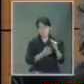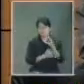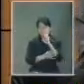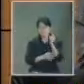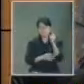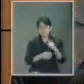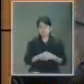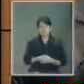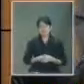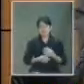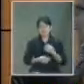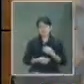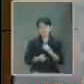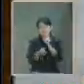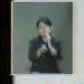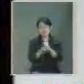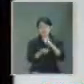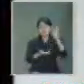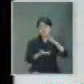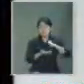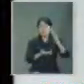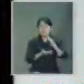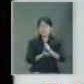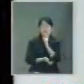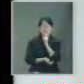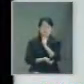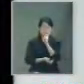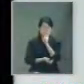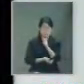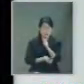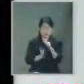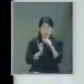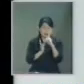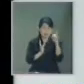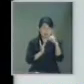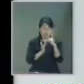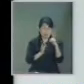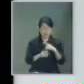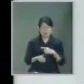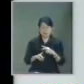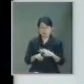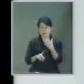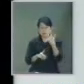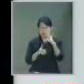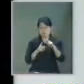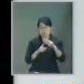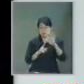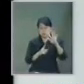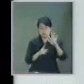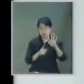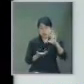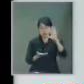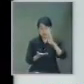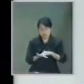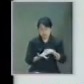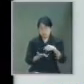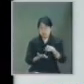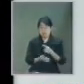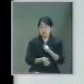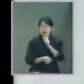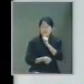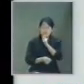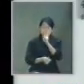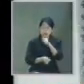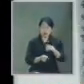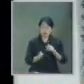ผมให้สัมภาษณ์หนังสือพิมพ์ลงเดลีนิววันที่5มีนาคมครับในนั้นผมพูดชัดเจนบอก